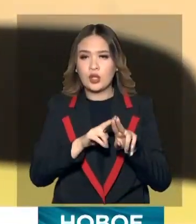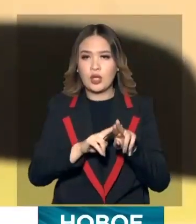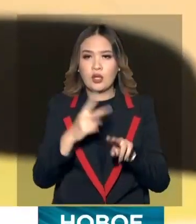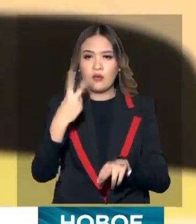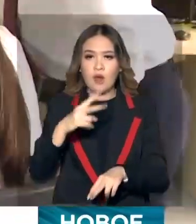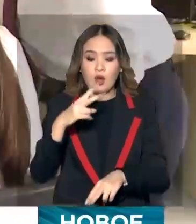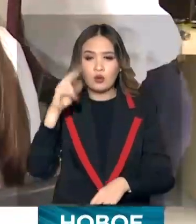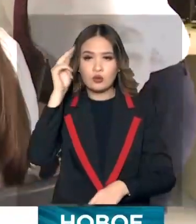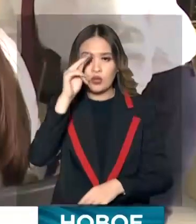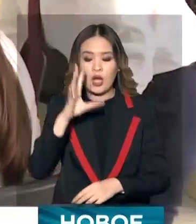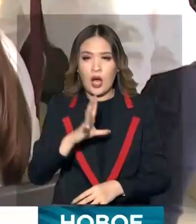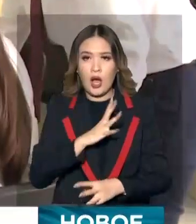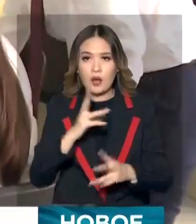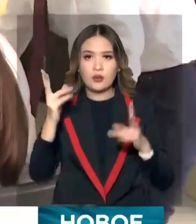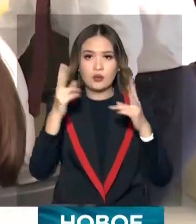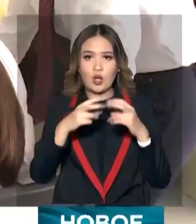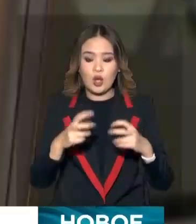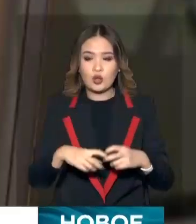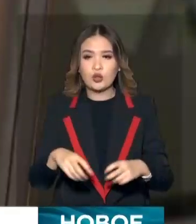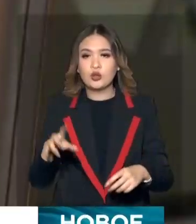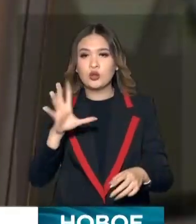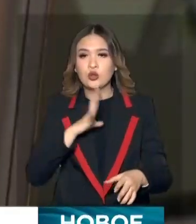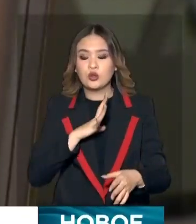учащихся. Анализ показывает, что скорость в